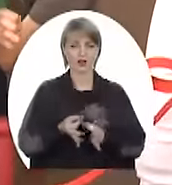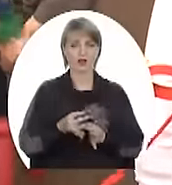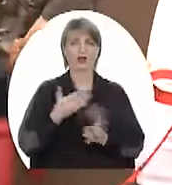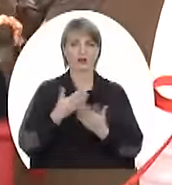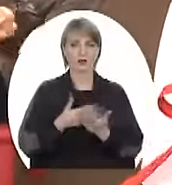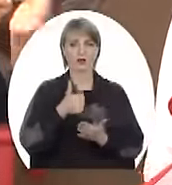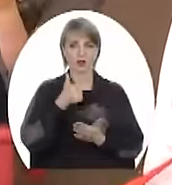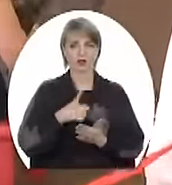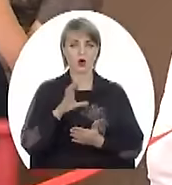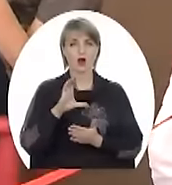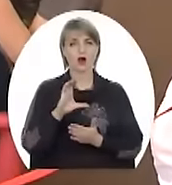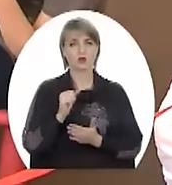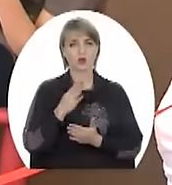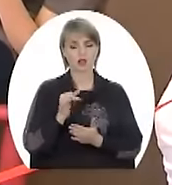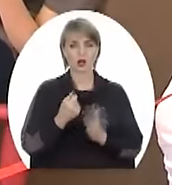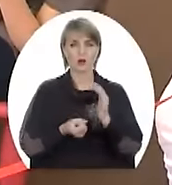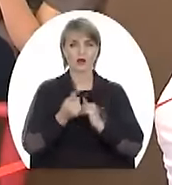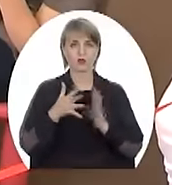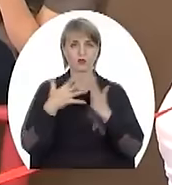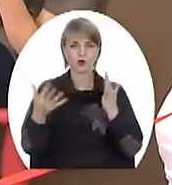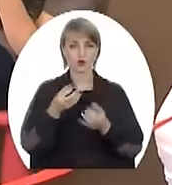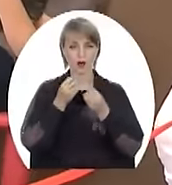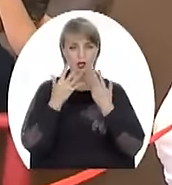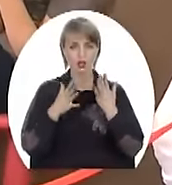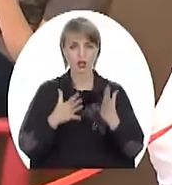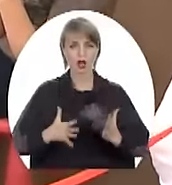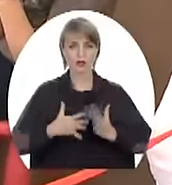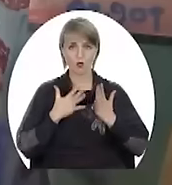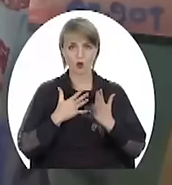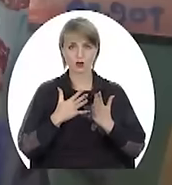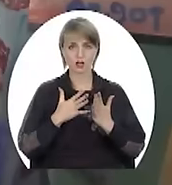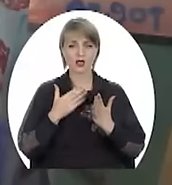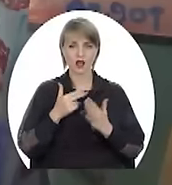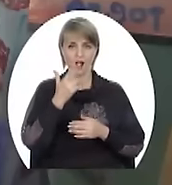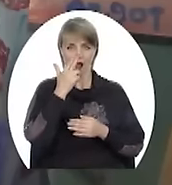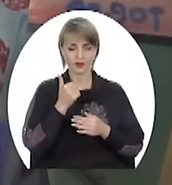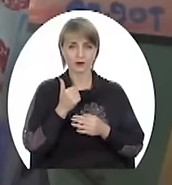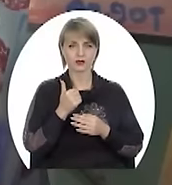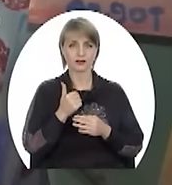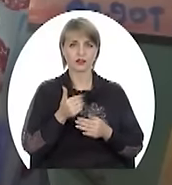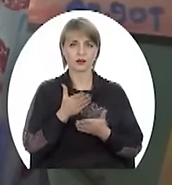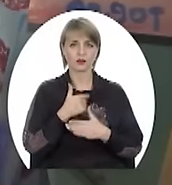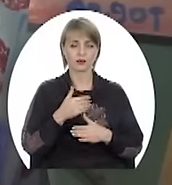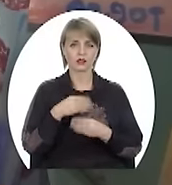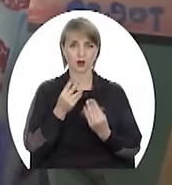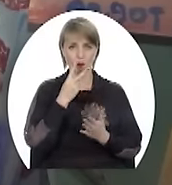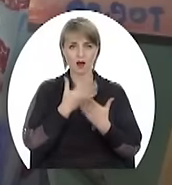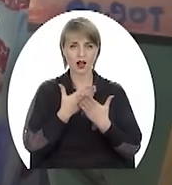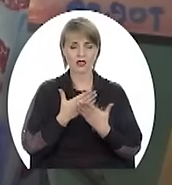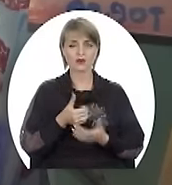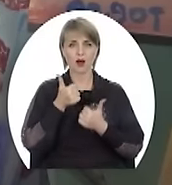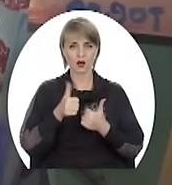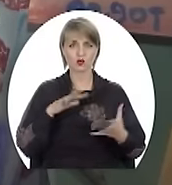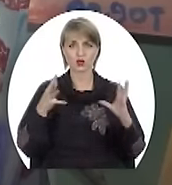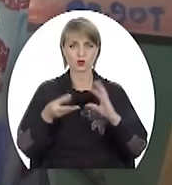колечко. Вот, хорошо. У Саши появилось, наверное, больше положительных эмоций. На адаптивке вот мы делаем,